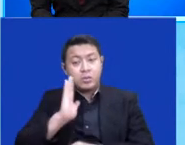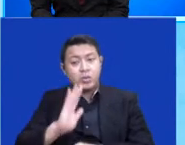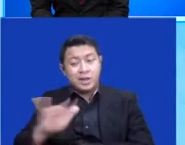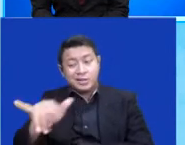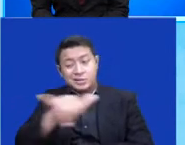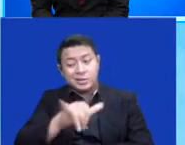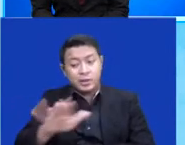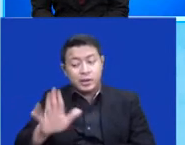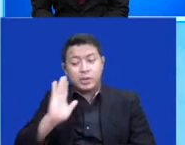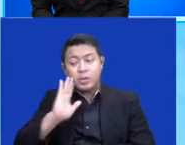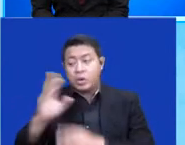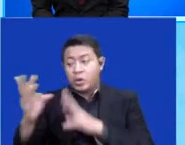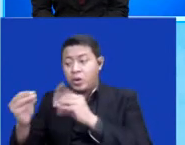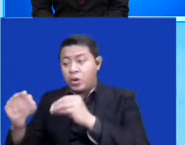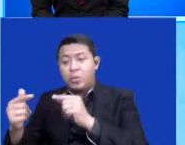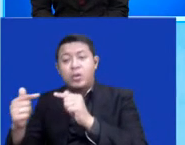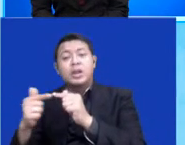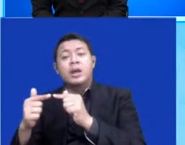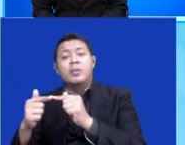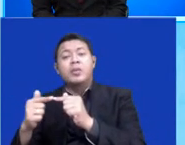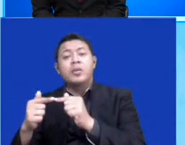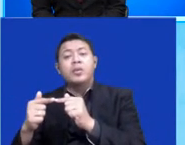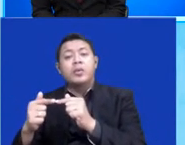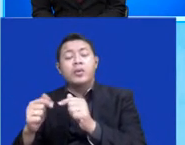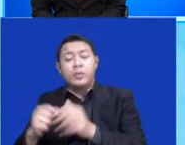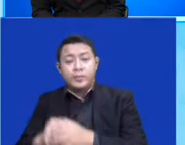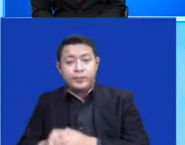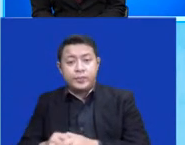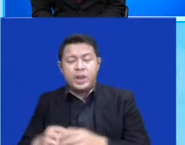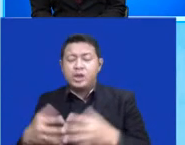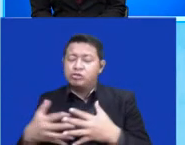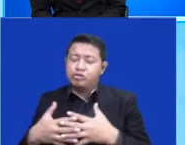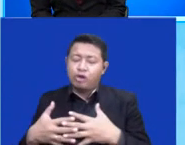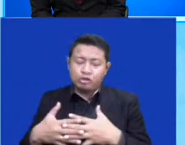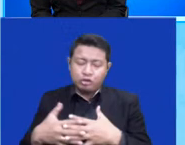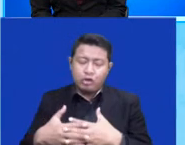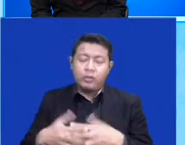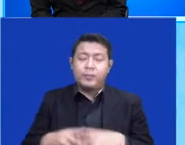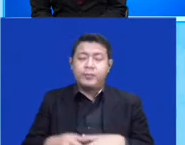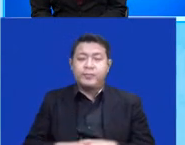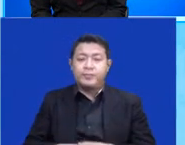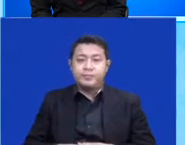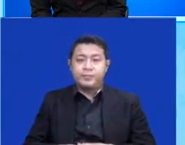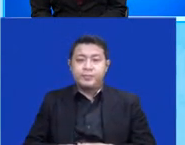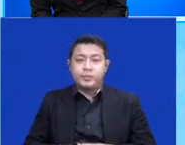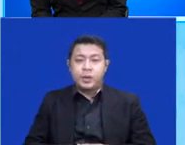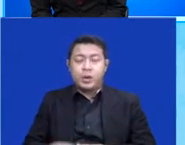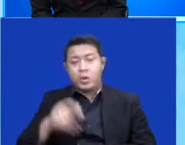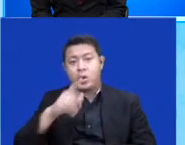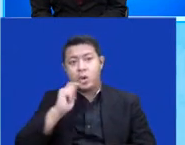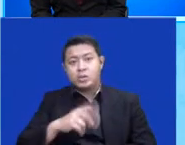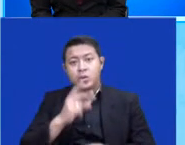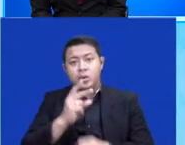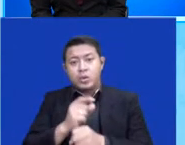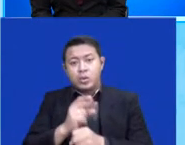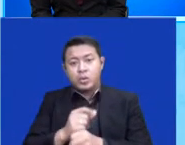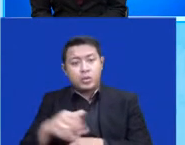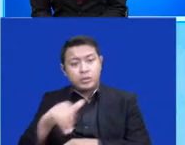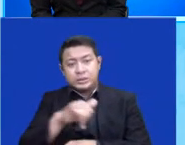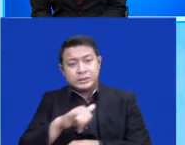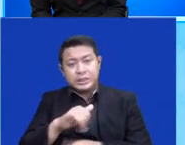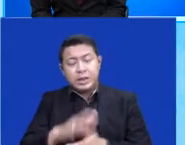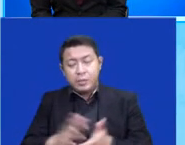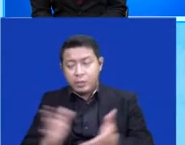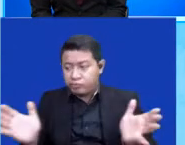kalau ngobrol itu nyambung gitu ya. Jadi lebih cocok di antara sesama mereka. Kemudian orang tua, guru juga tentunya mendorong